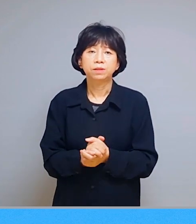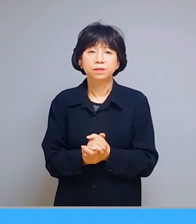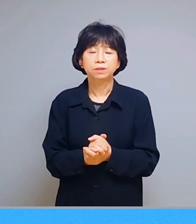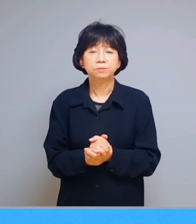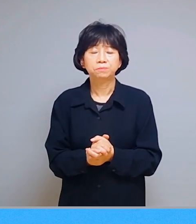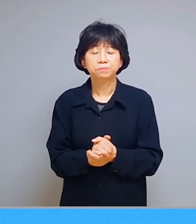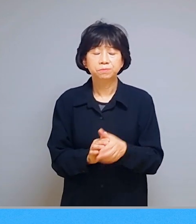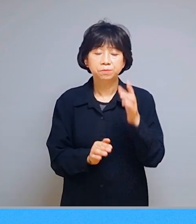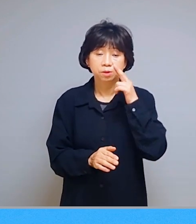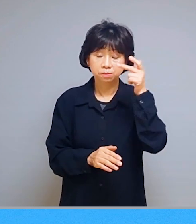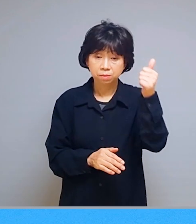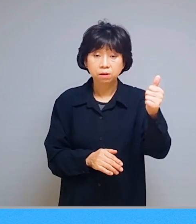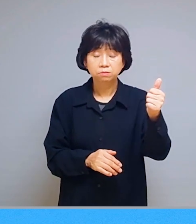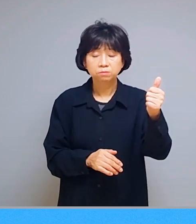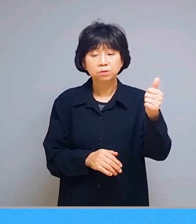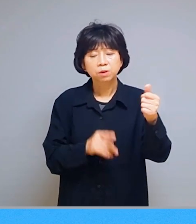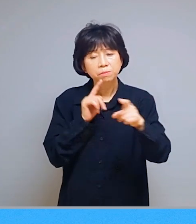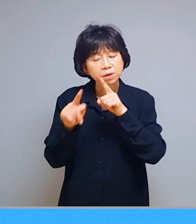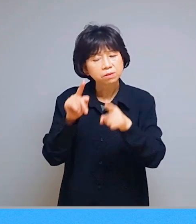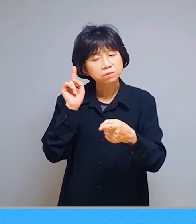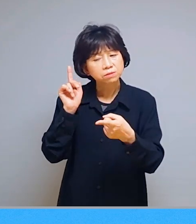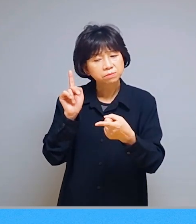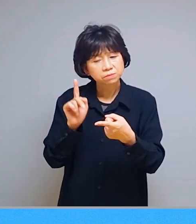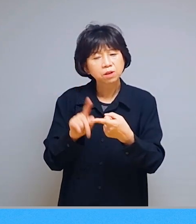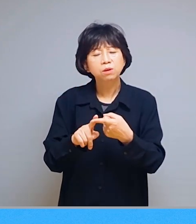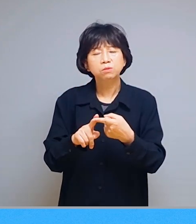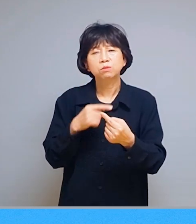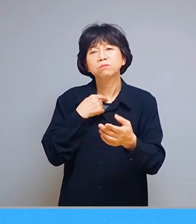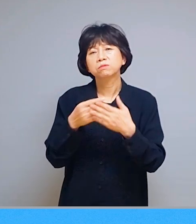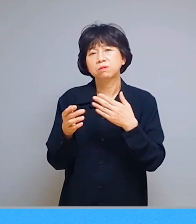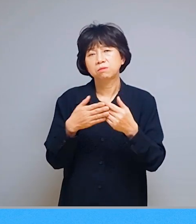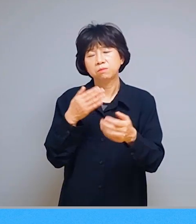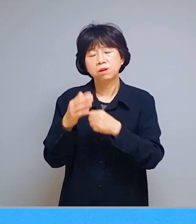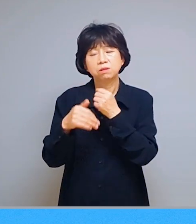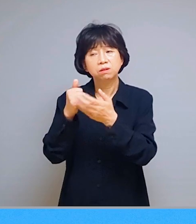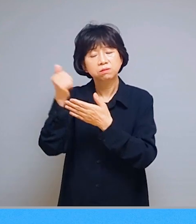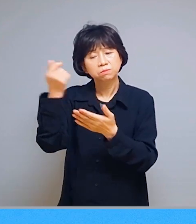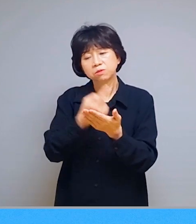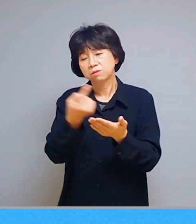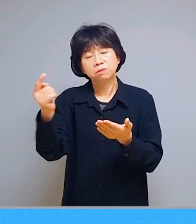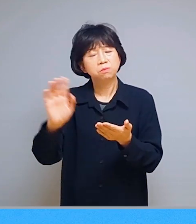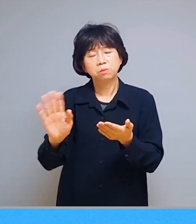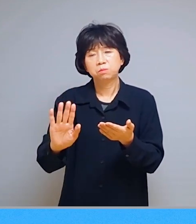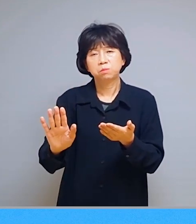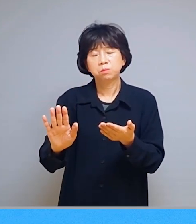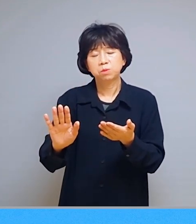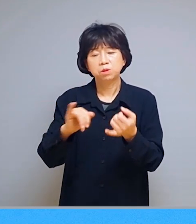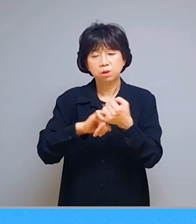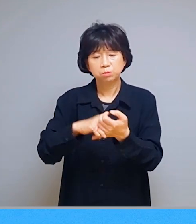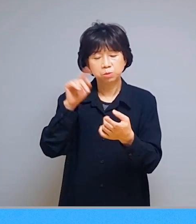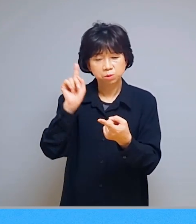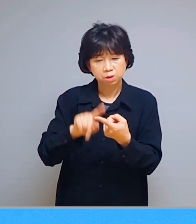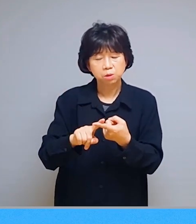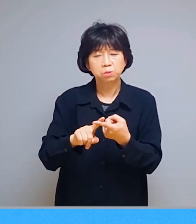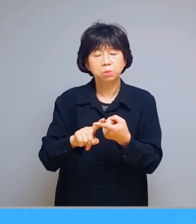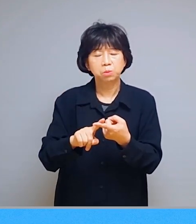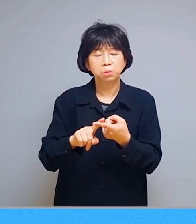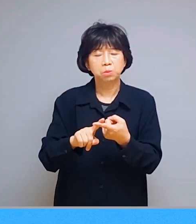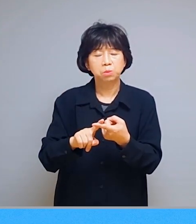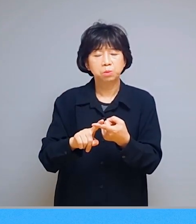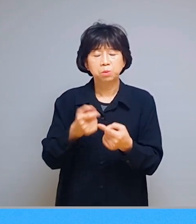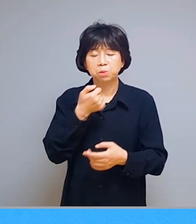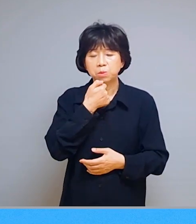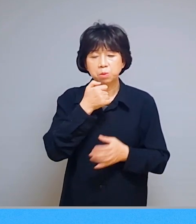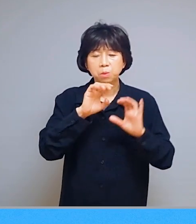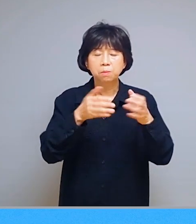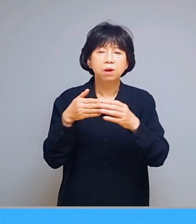말씀을 실제로 체험한 사람입니다. 폭풍 한가운데 있었지만 하나님은 그를 떠나지 않으셨고 결국 그 약속대로 바울을